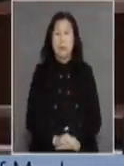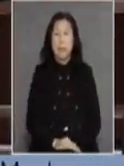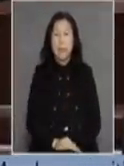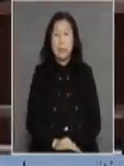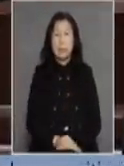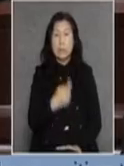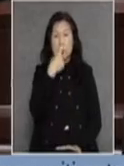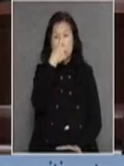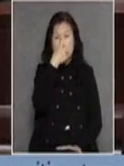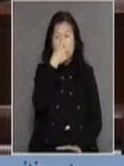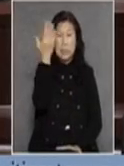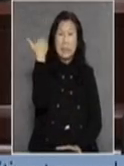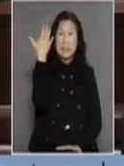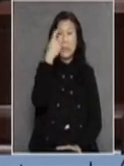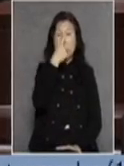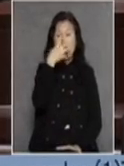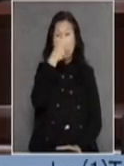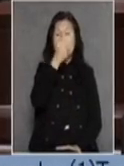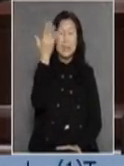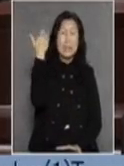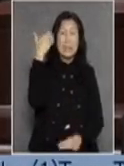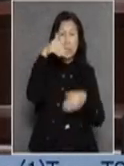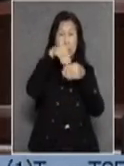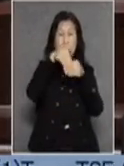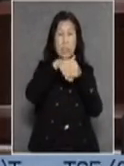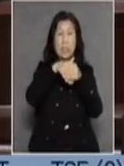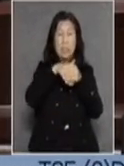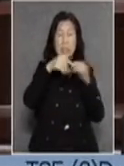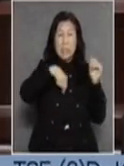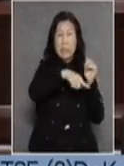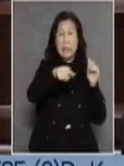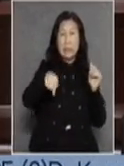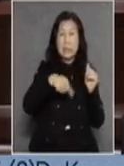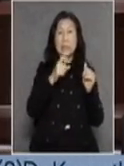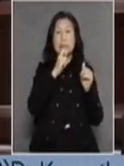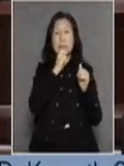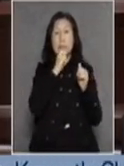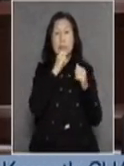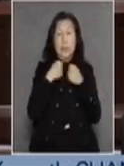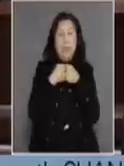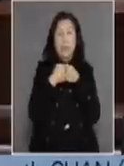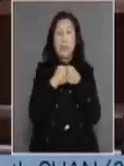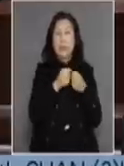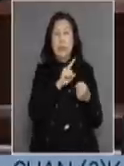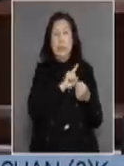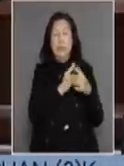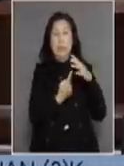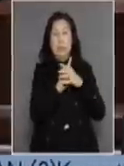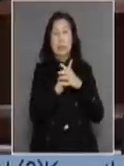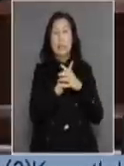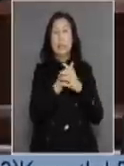梁振英在選舉的時候明明就是以地產霸權鬥士自居，以突顯他跟唐英年的分